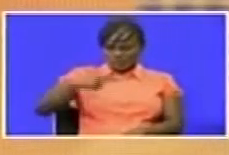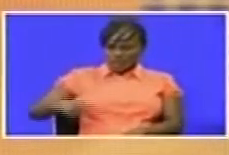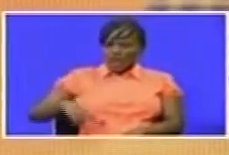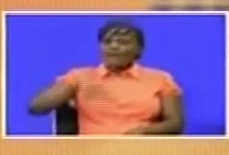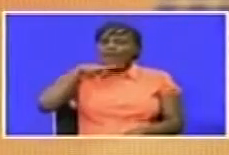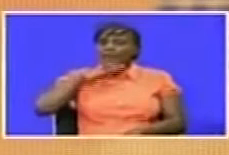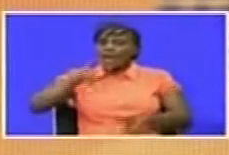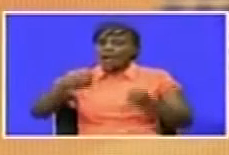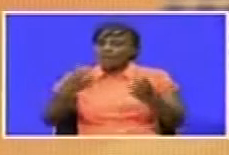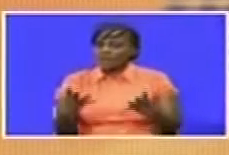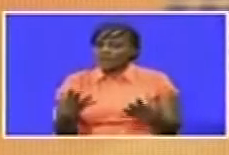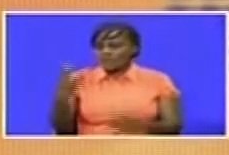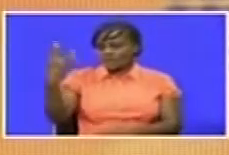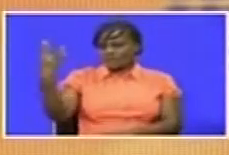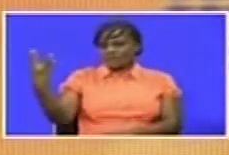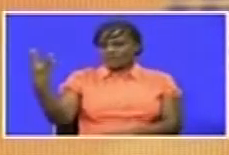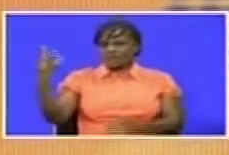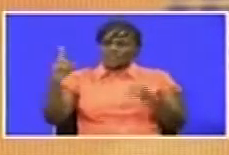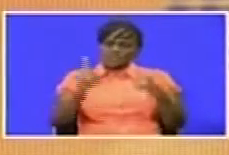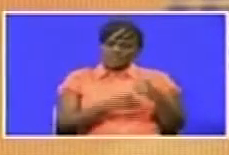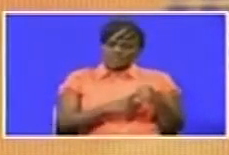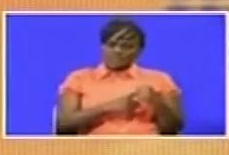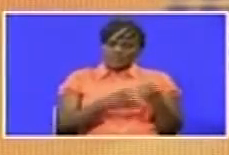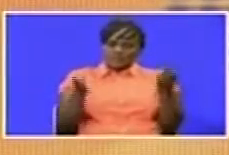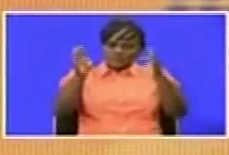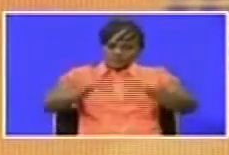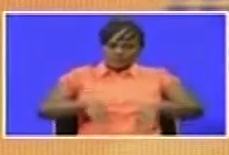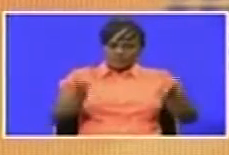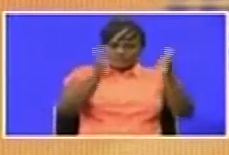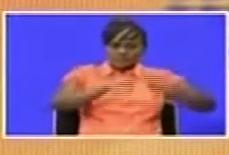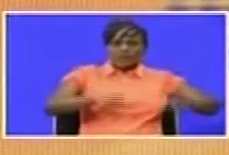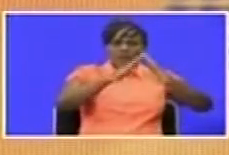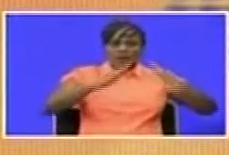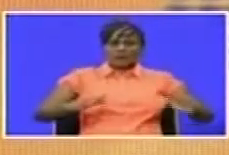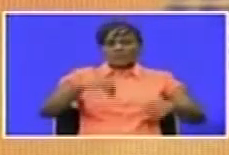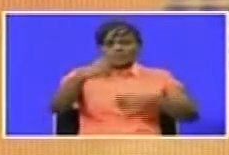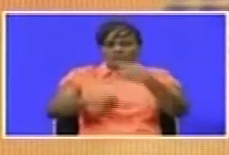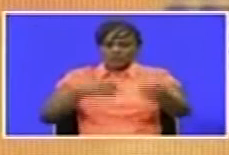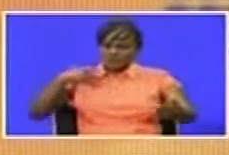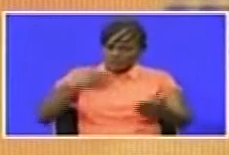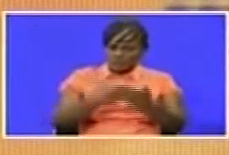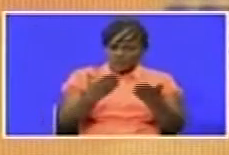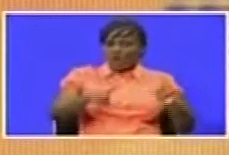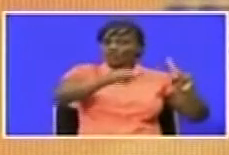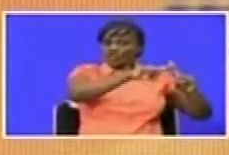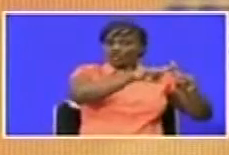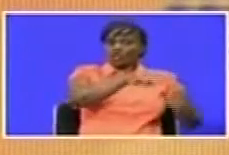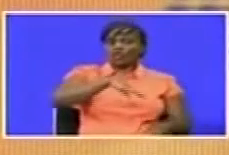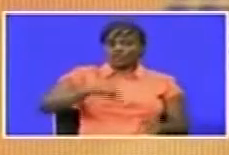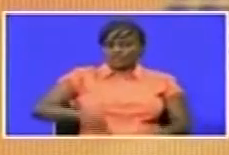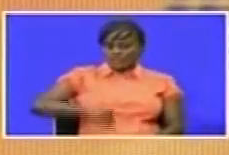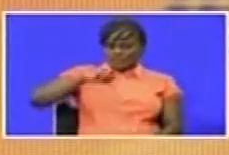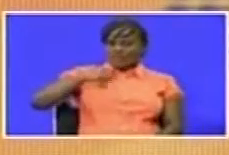idadi ya waliofariki hadi 49, huku ubomozi wa makazi hatari ukiendelea. Kufikia sasa idadi ya watu waliokolewa